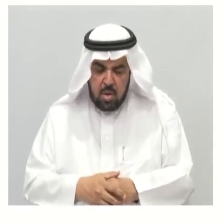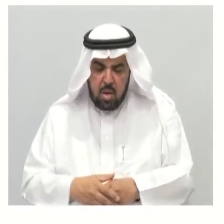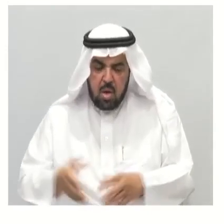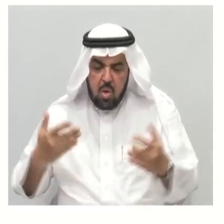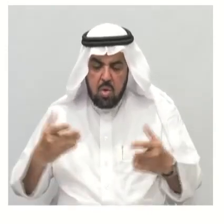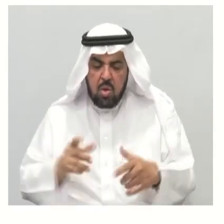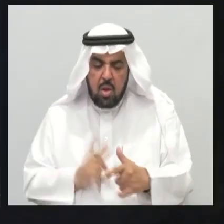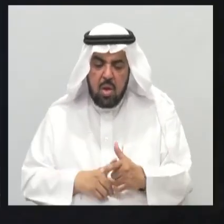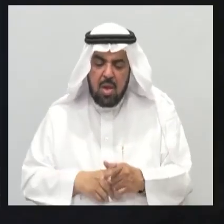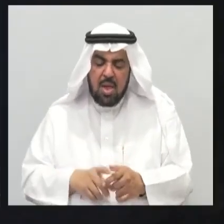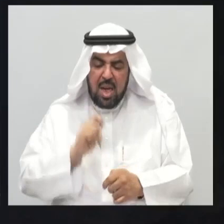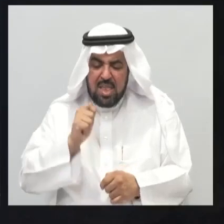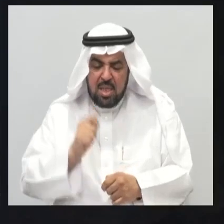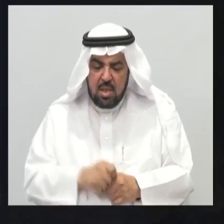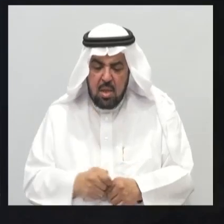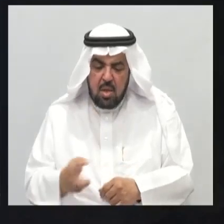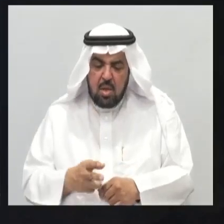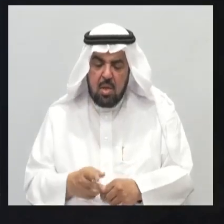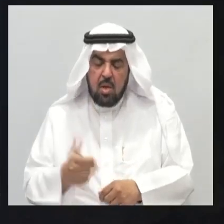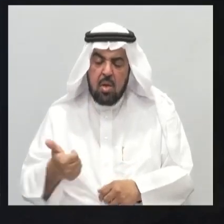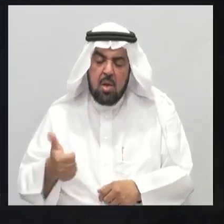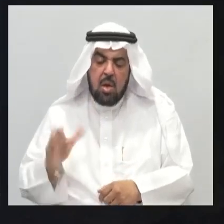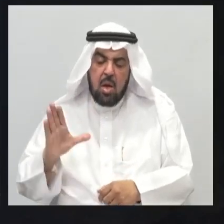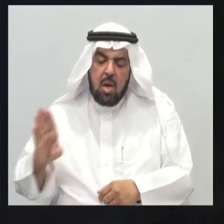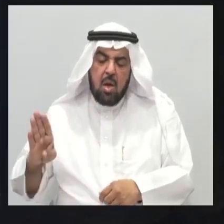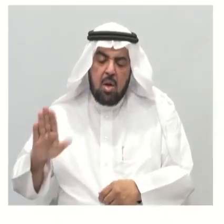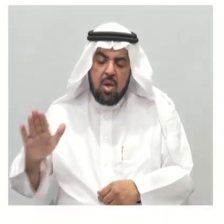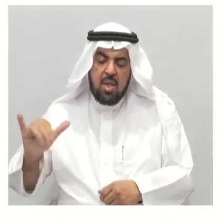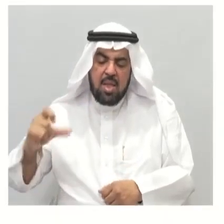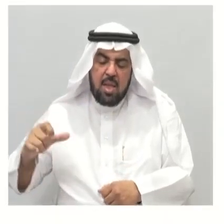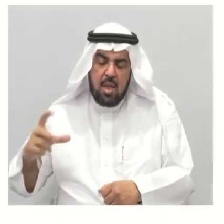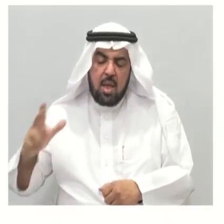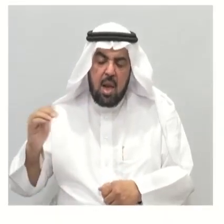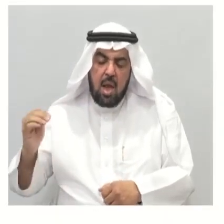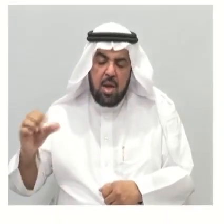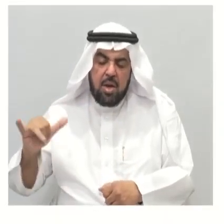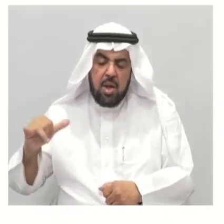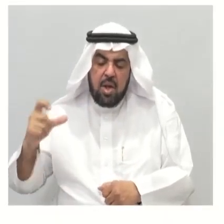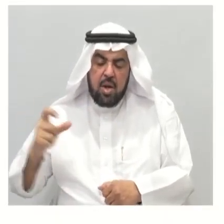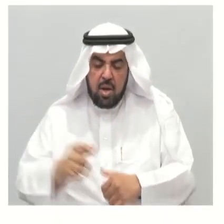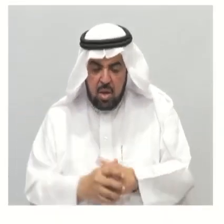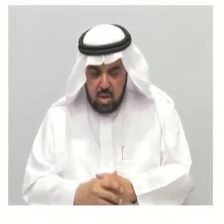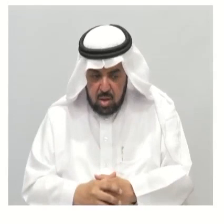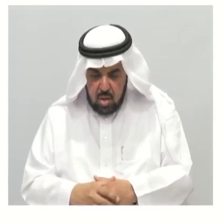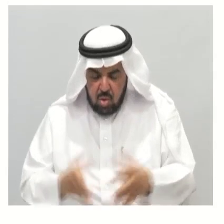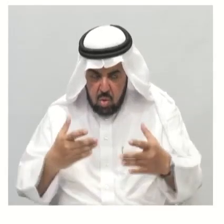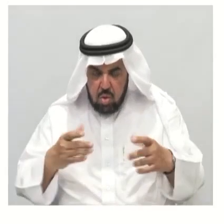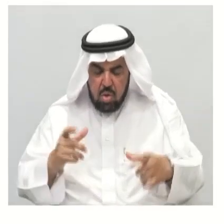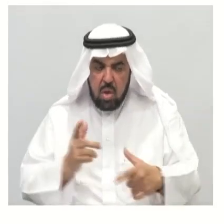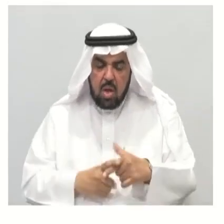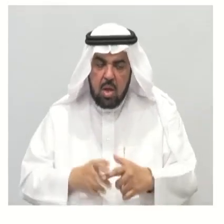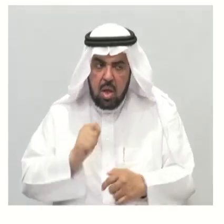أكسجين زائد حديد يعطيني أكسيد الحديد. بالصورة انظر، أكسجين زائد